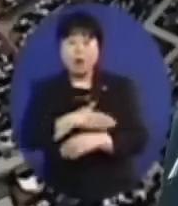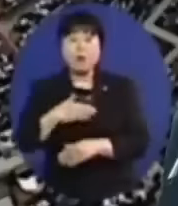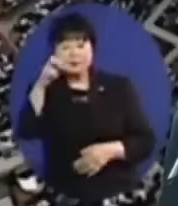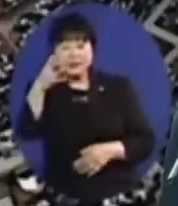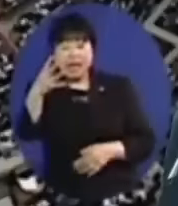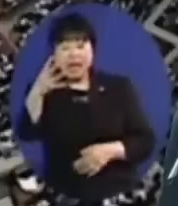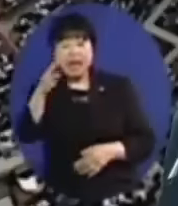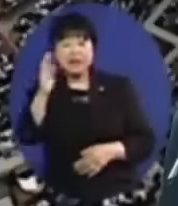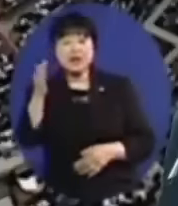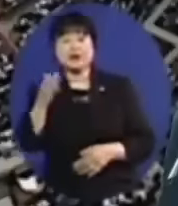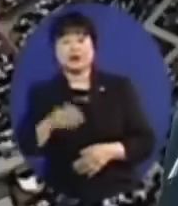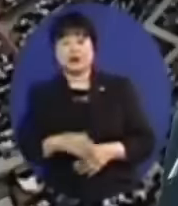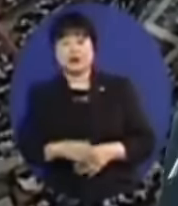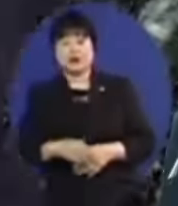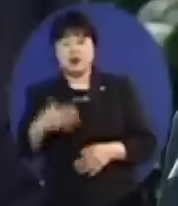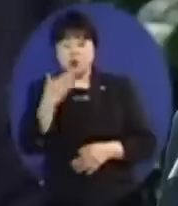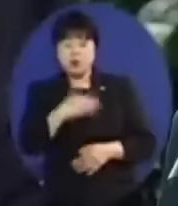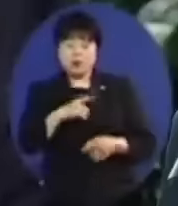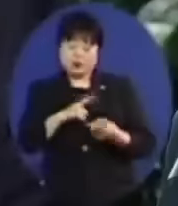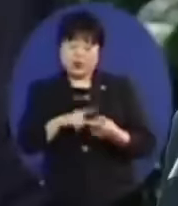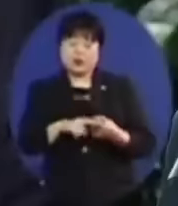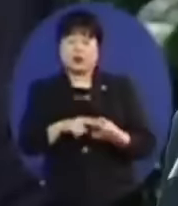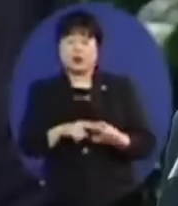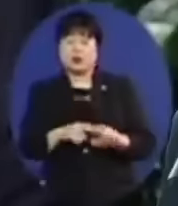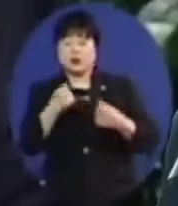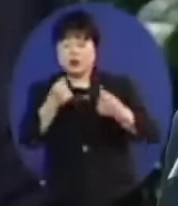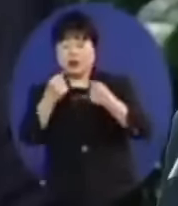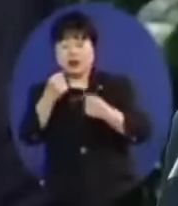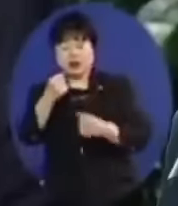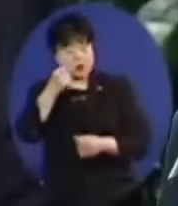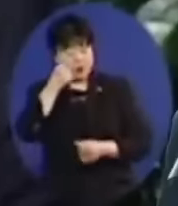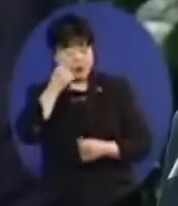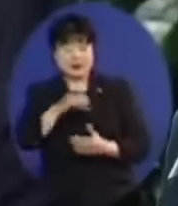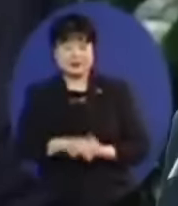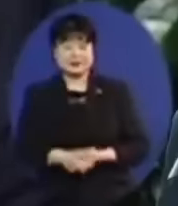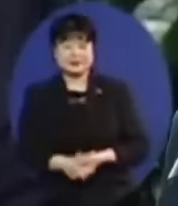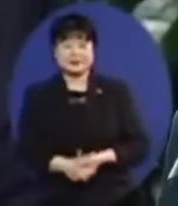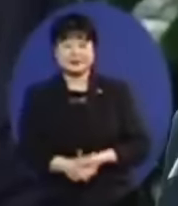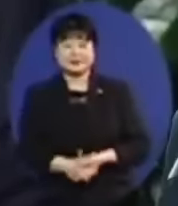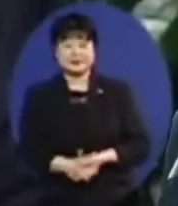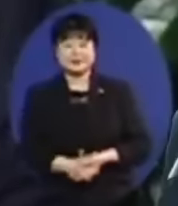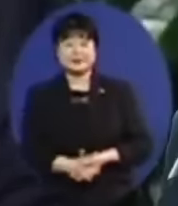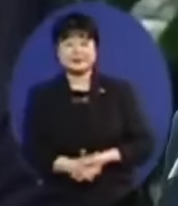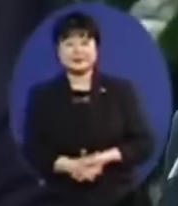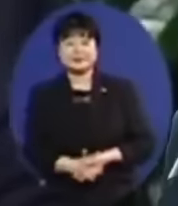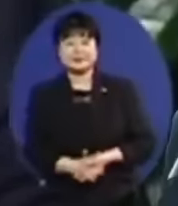것이 개운하게 건강을 느끼지 못했습니다.